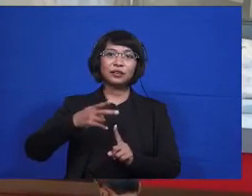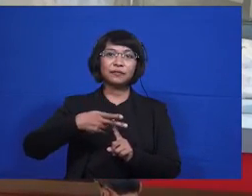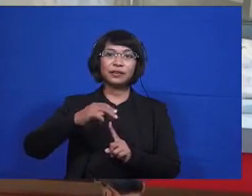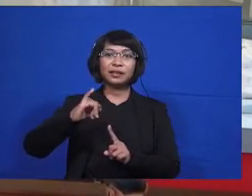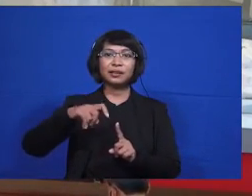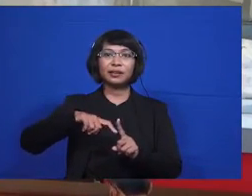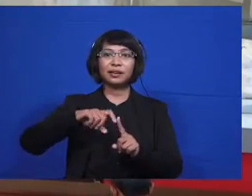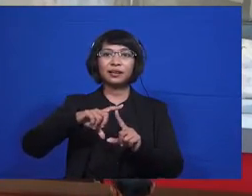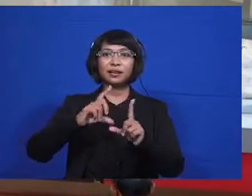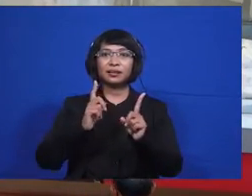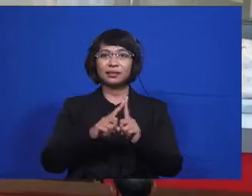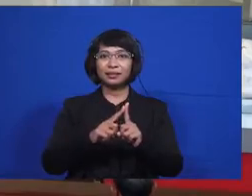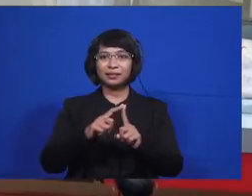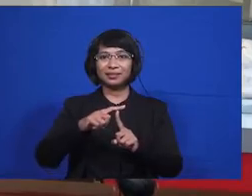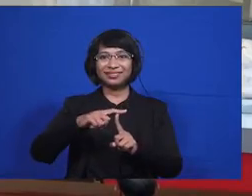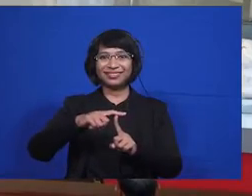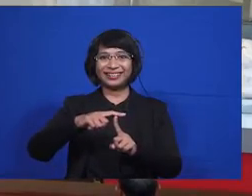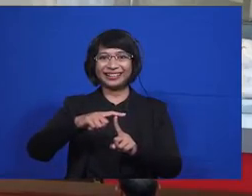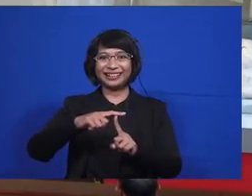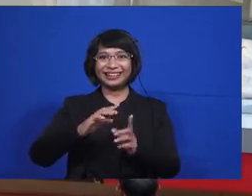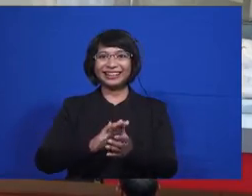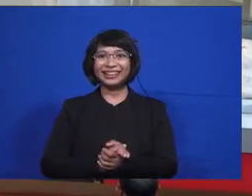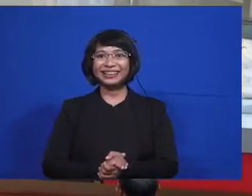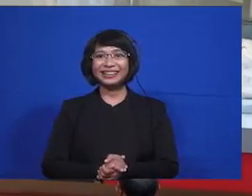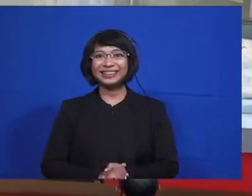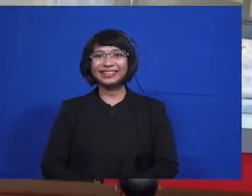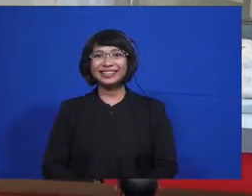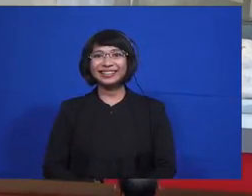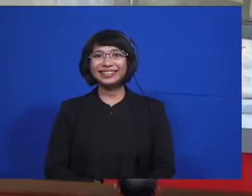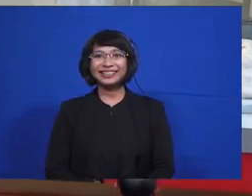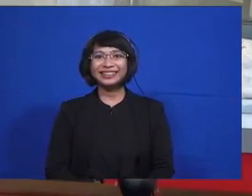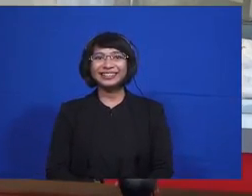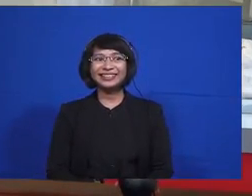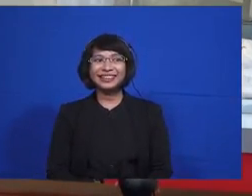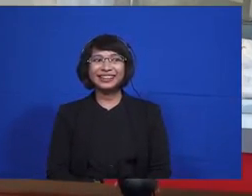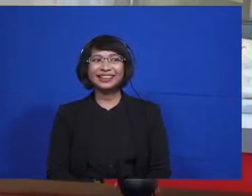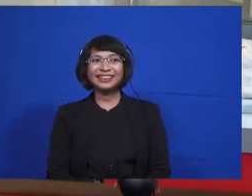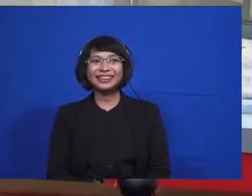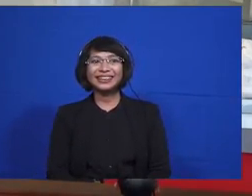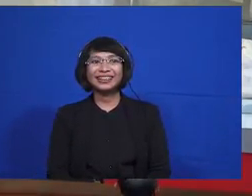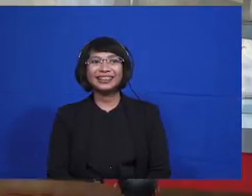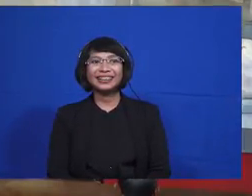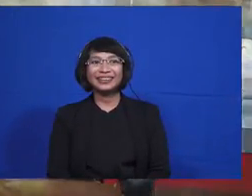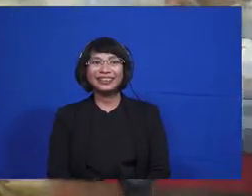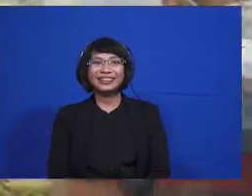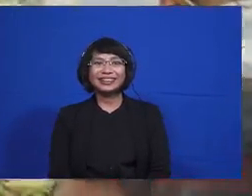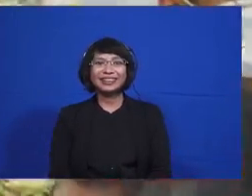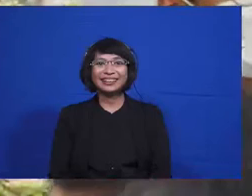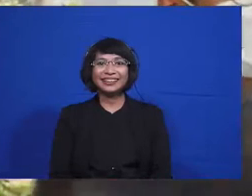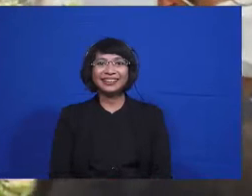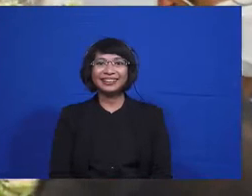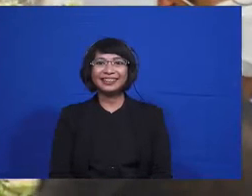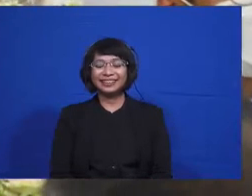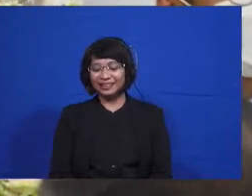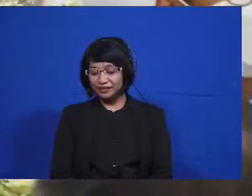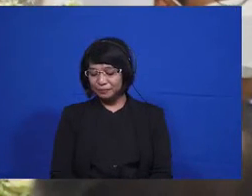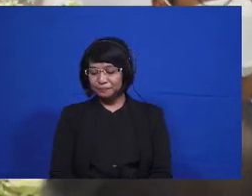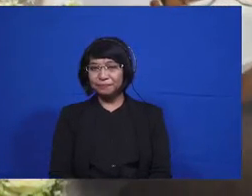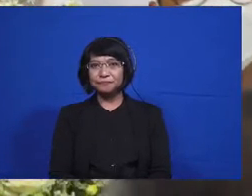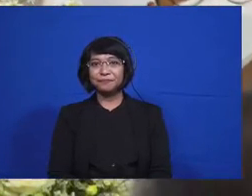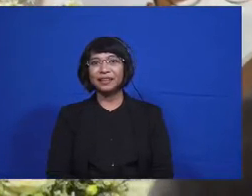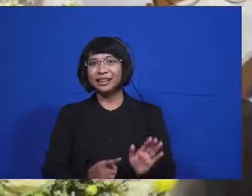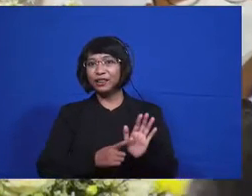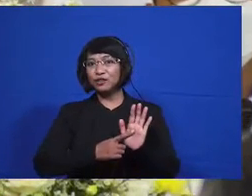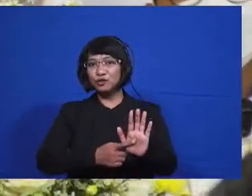juga digadekan, siapa tahu laku, ya kan? Nah, paling tidak nanti